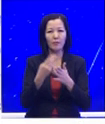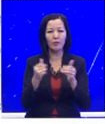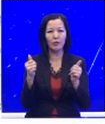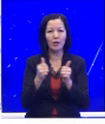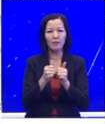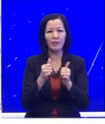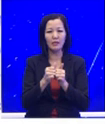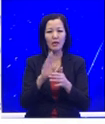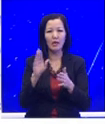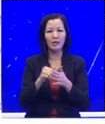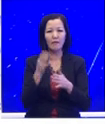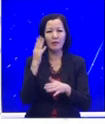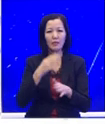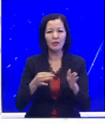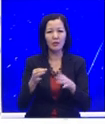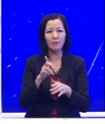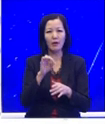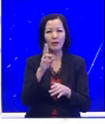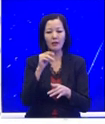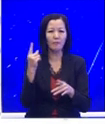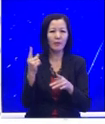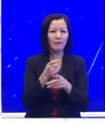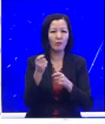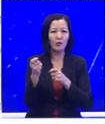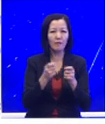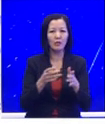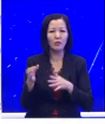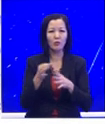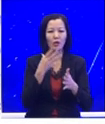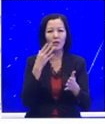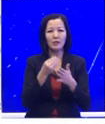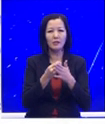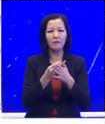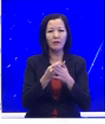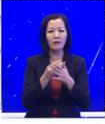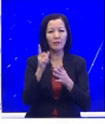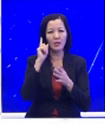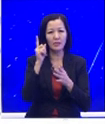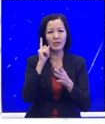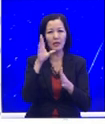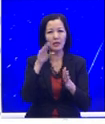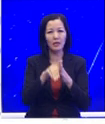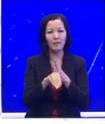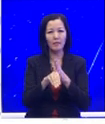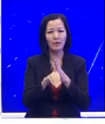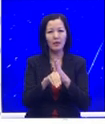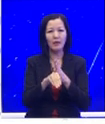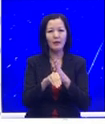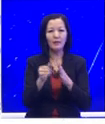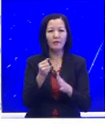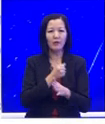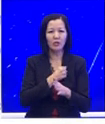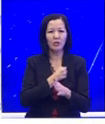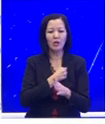и глава Алматинской области Амандык Баталов. Первый руководитель области на своей странице в Инстаграм разместил пост. Цитирую.